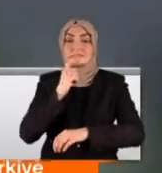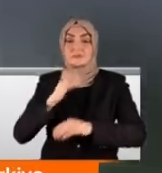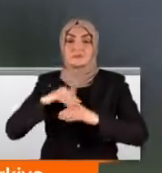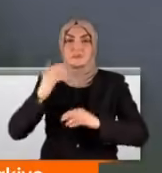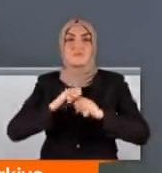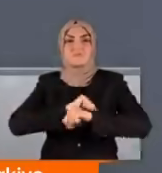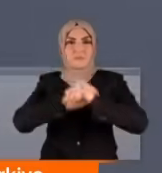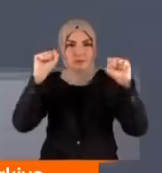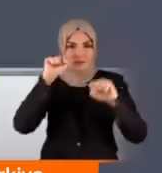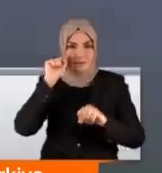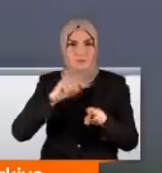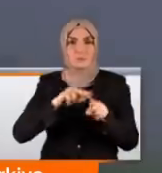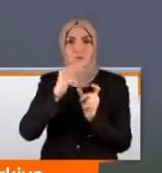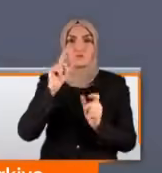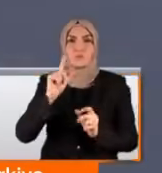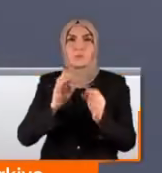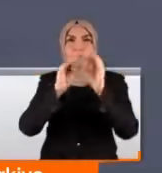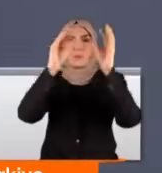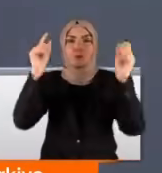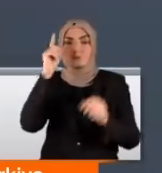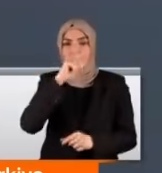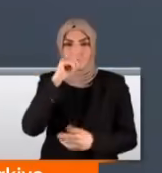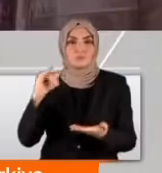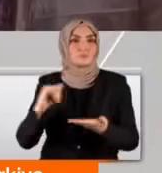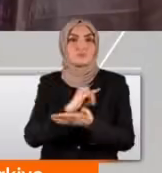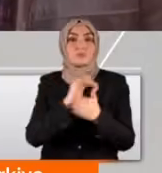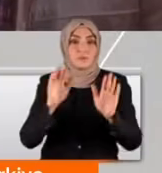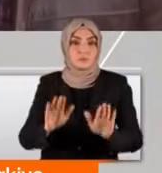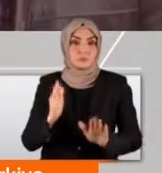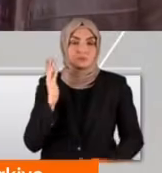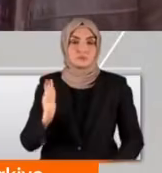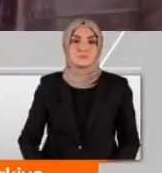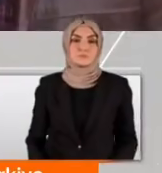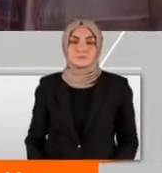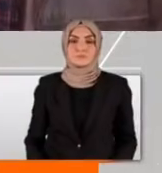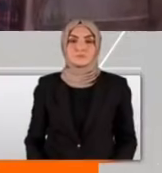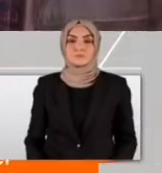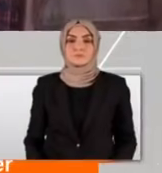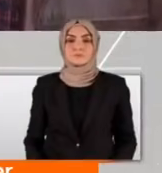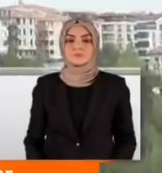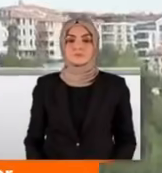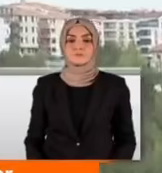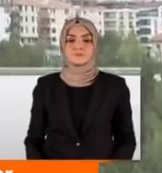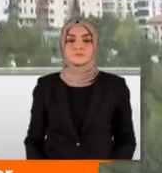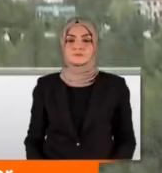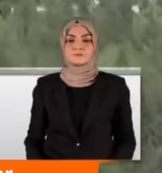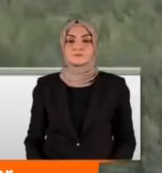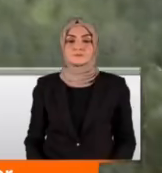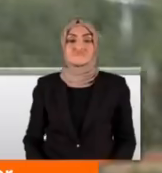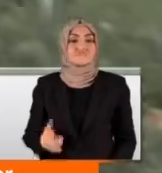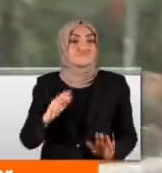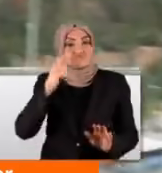durma noktasına geldi Sülfür yüklü bulutların Türkiye'ye gelmesi bekleniyor sürü etti bu çıkmaktadır